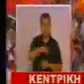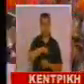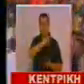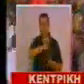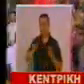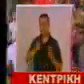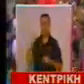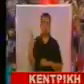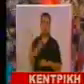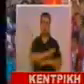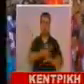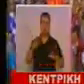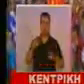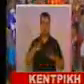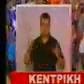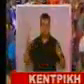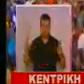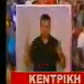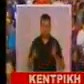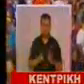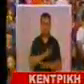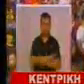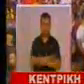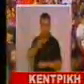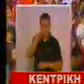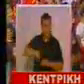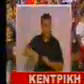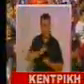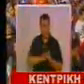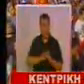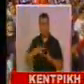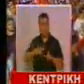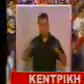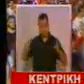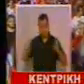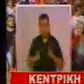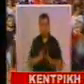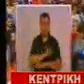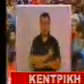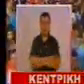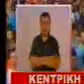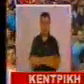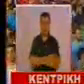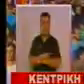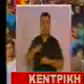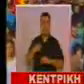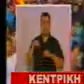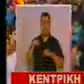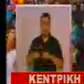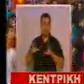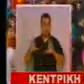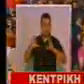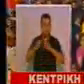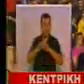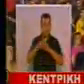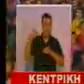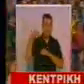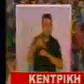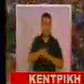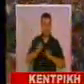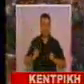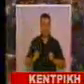αποδυναμώσουν ακόμα και να απαλλαγούν από το Κομμουνιστικό Κόμμα Ελλάδας. Για πιο ισχυρό ταξικό κίνημα στους τόπους δουλειάς,